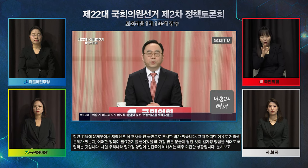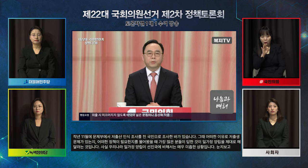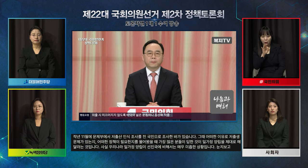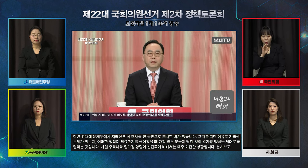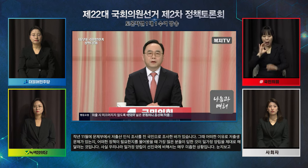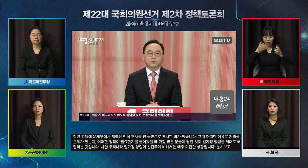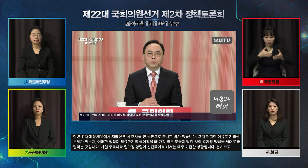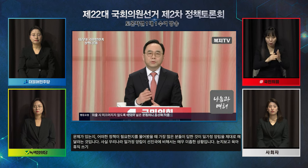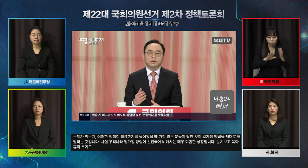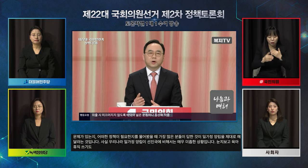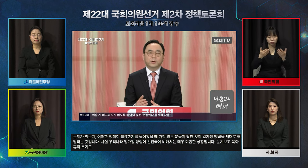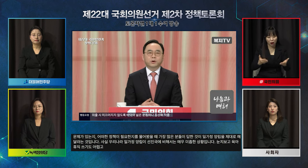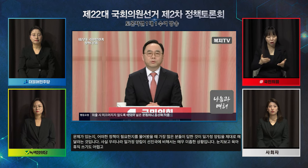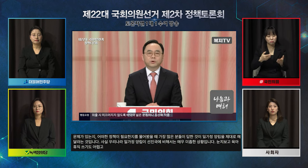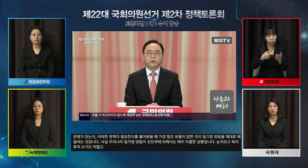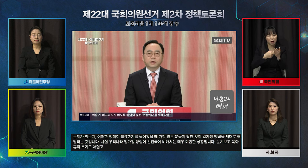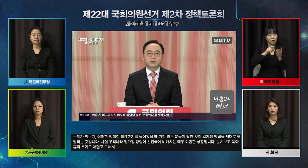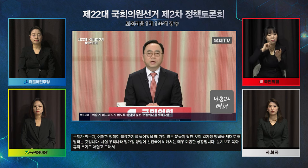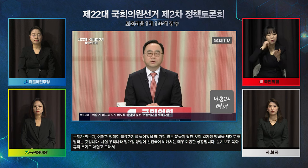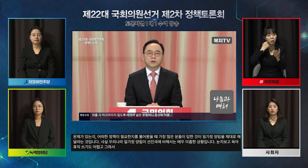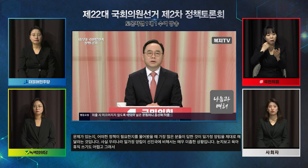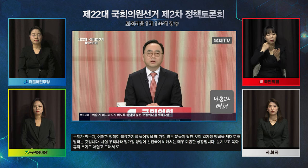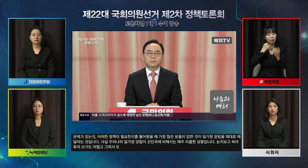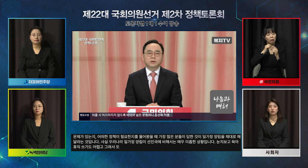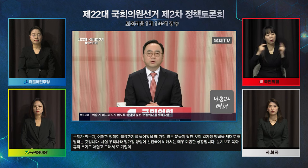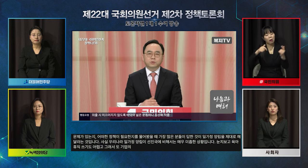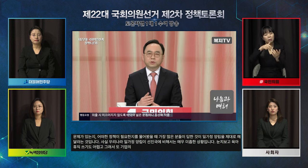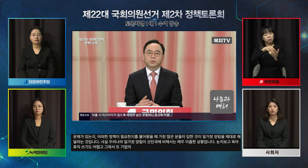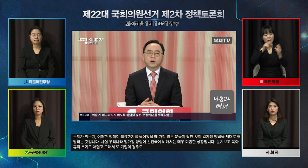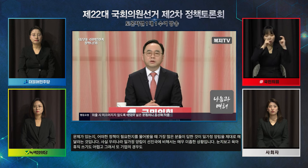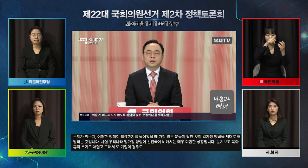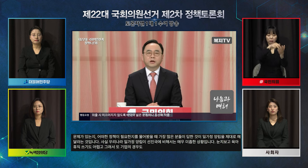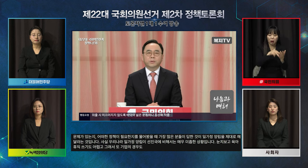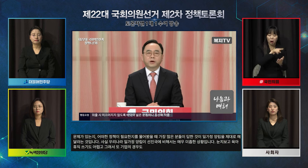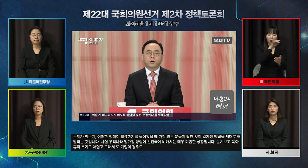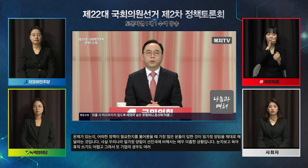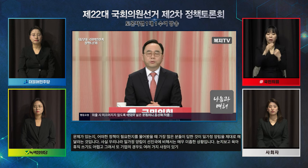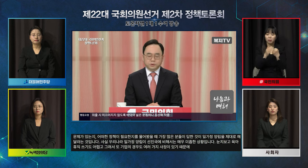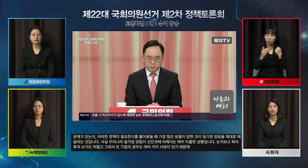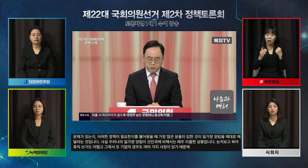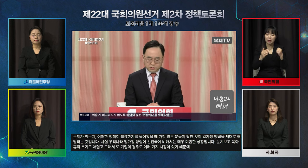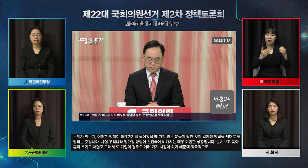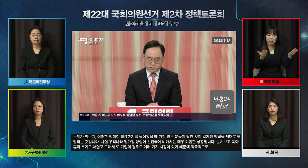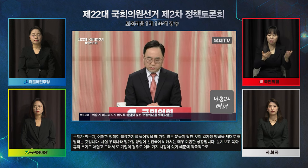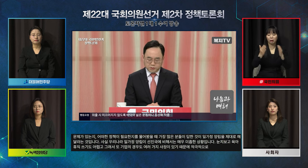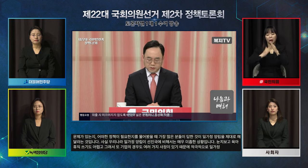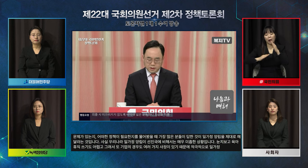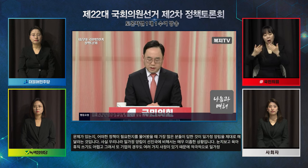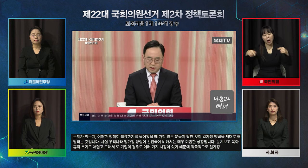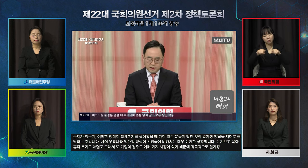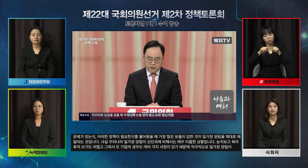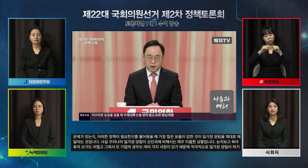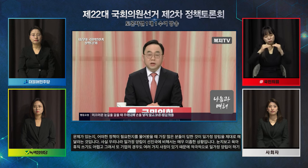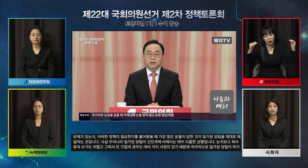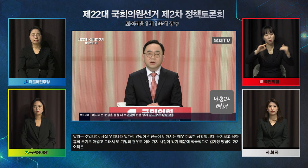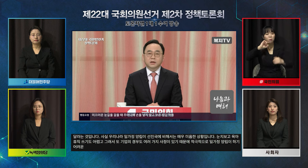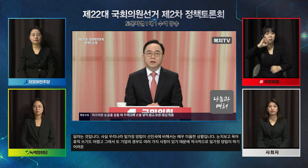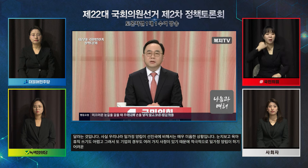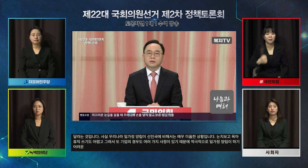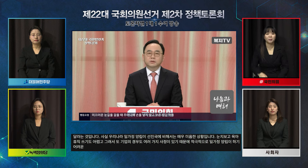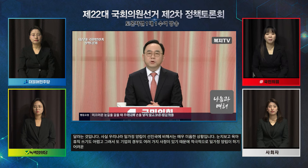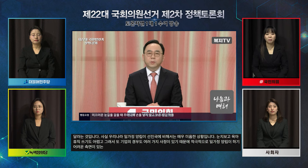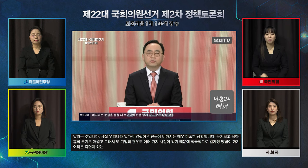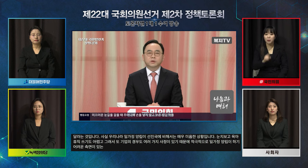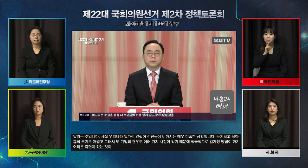어렵고 또 기업의 경우도 여러 가지 사정이 있기 때문에 적극적으로 일가정 양립이 하기 어려운 측면이 있는 것이죠. 이